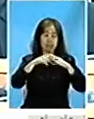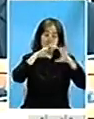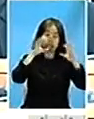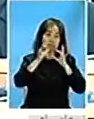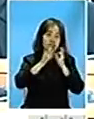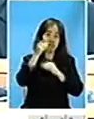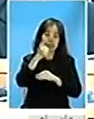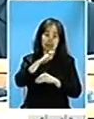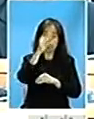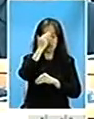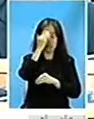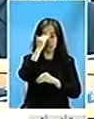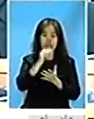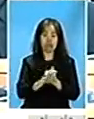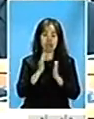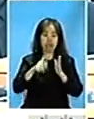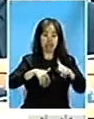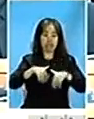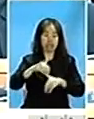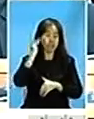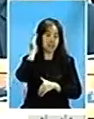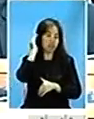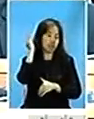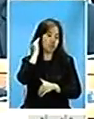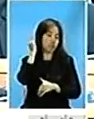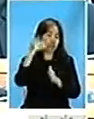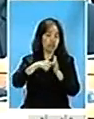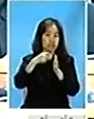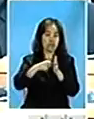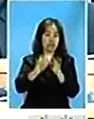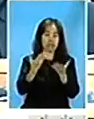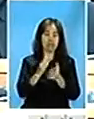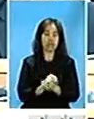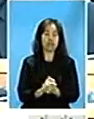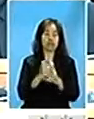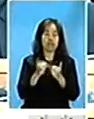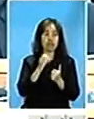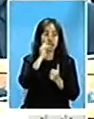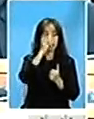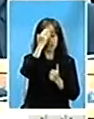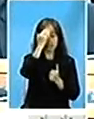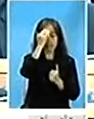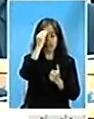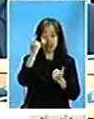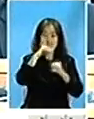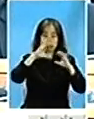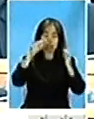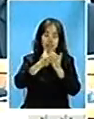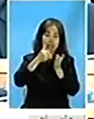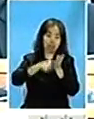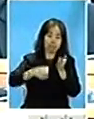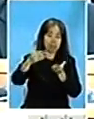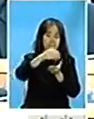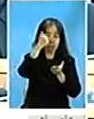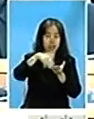ม่ได้ครับท่านประธานครับไม่งั้นพี่น้องประชาชนก็ไม่ทราบเหตุผลนะครับเพราะว่าเมื่อกี้ท่านบอกว่ารัฐบาลเก็บไม่ได้อภิปราย